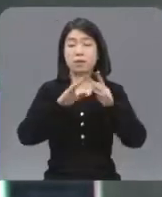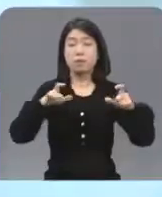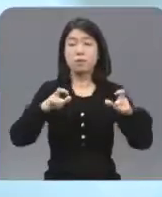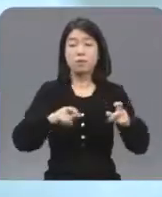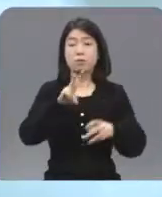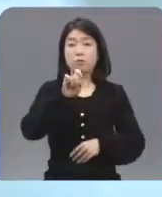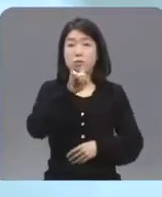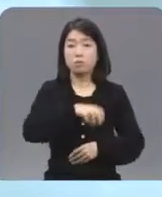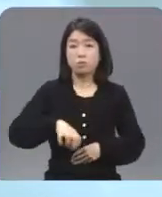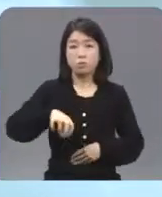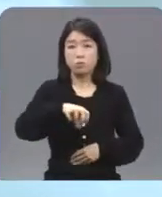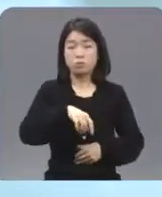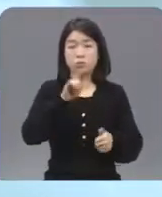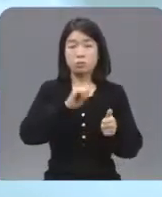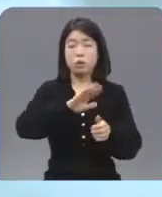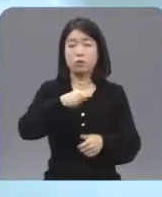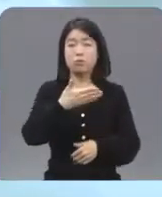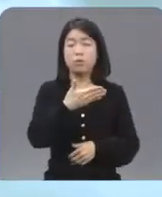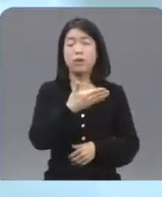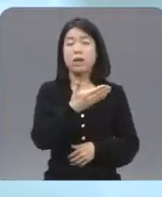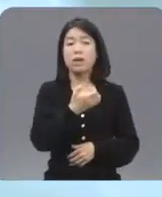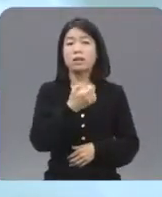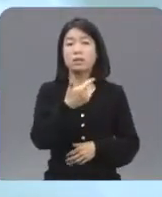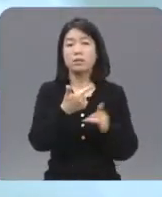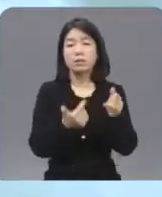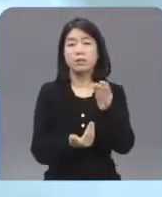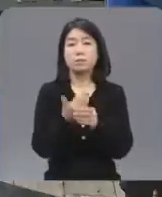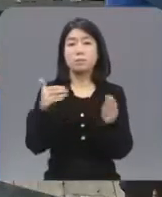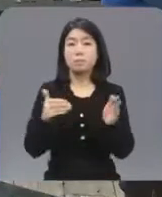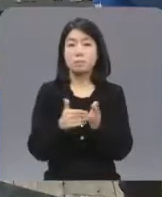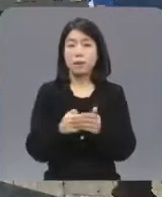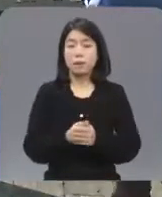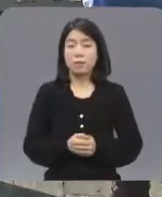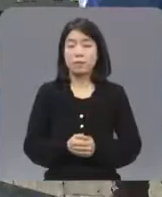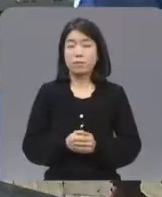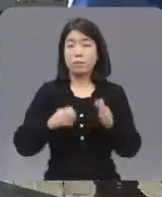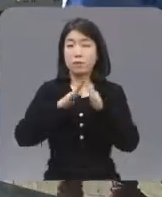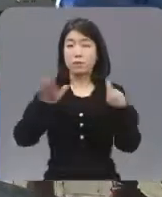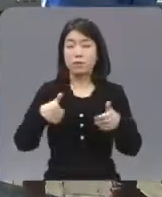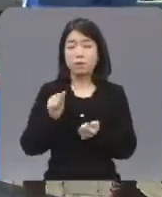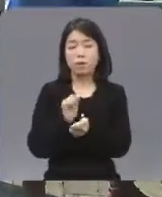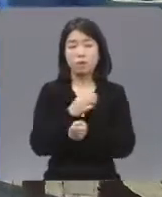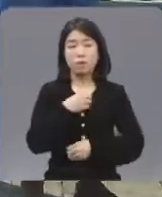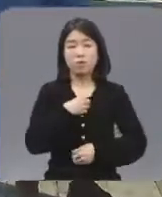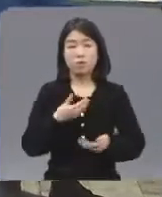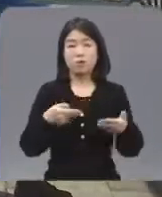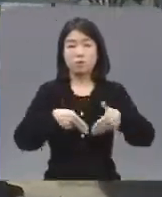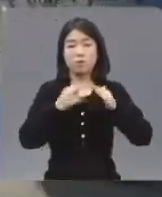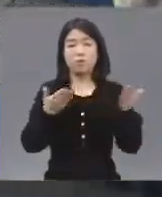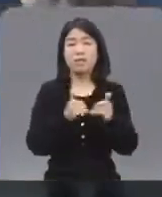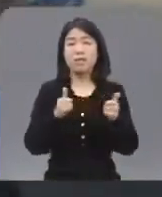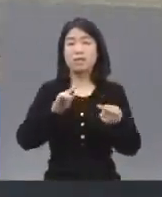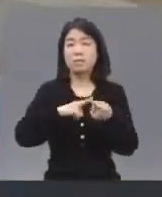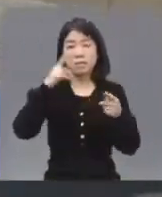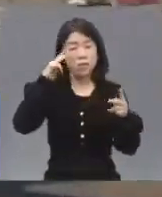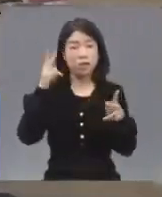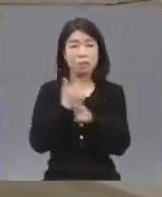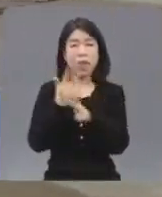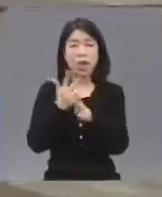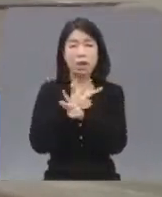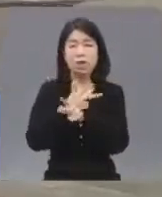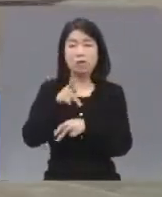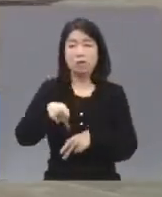21개 시군에서 확진자 996명이 발생했습니다. 전라남도는 감염 취약시설 종사자를 대상으로 매주 PCR